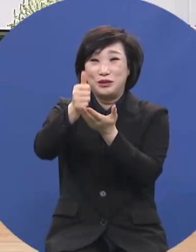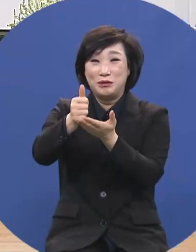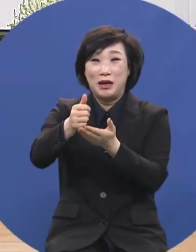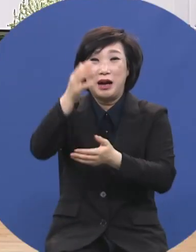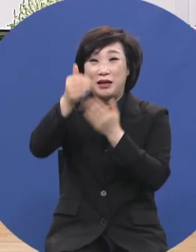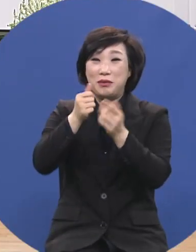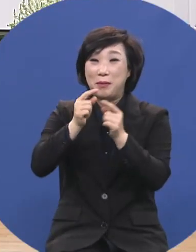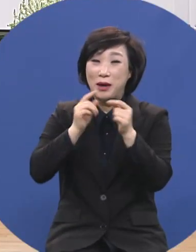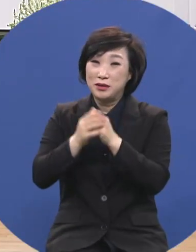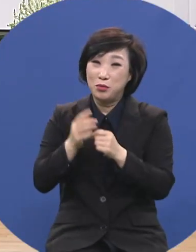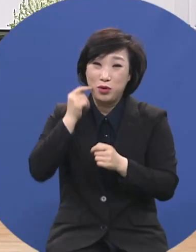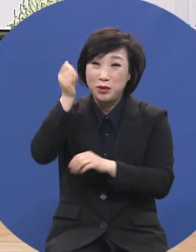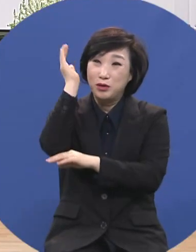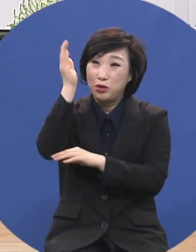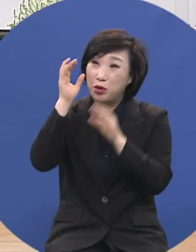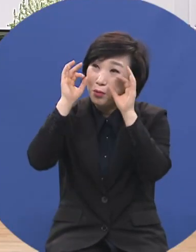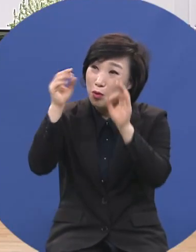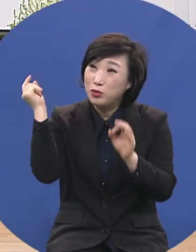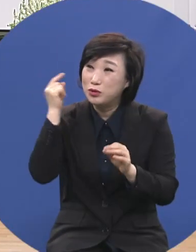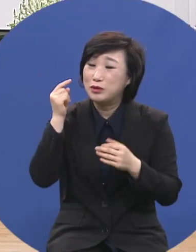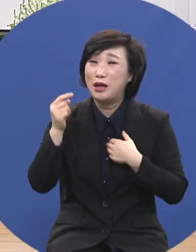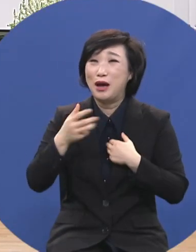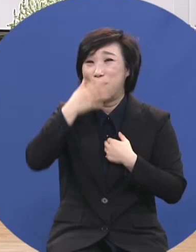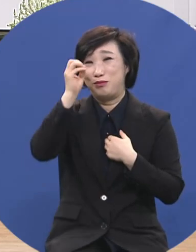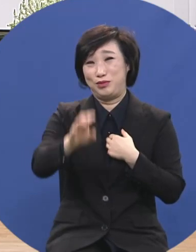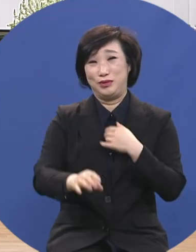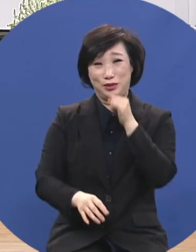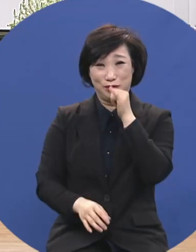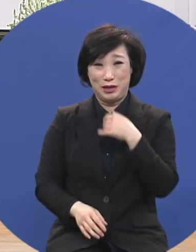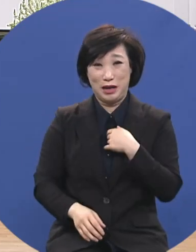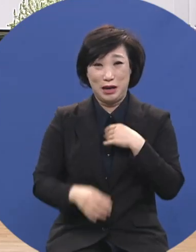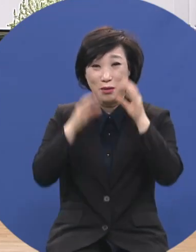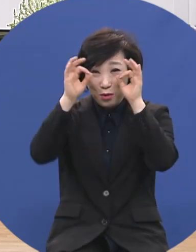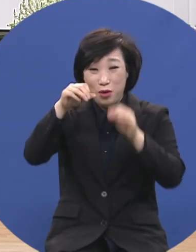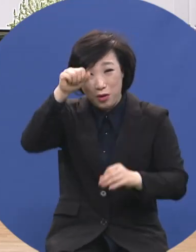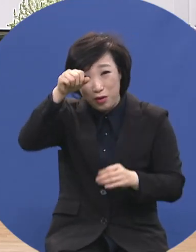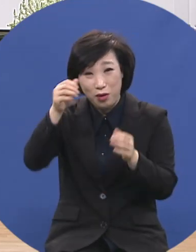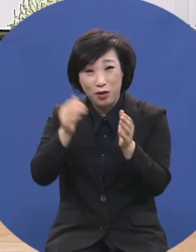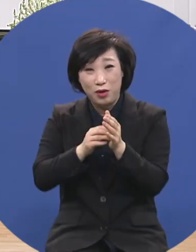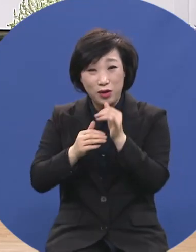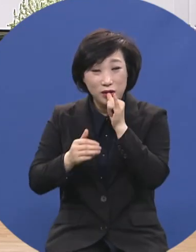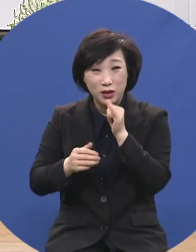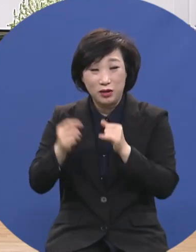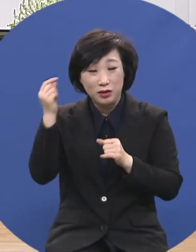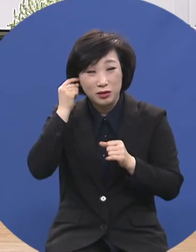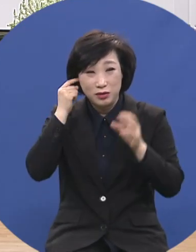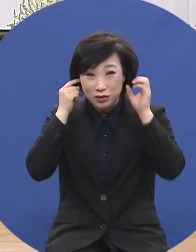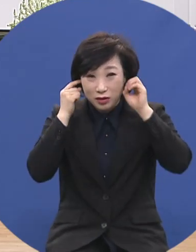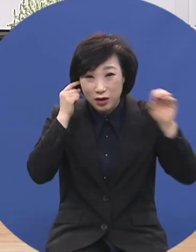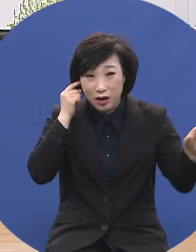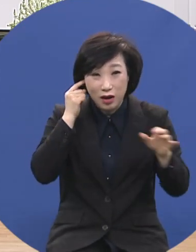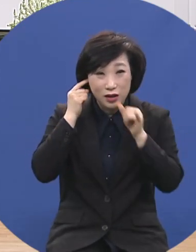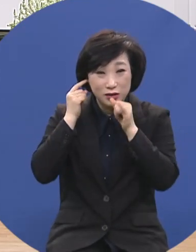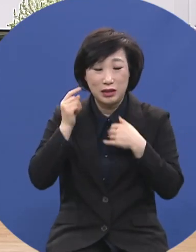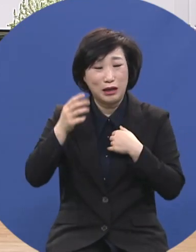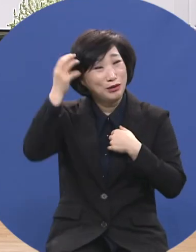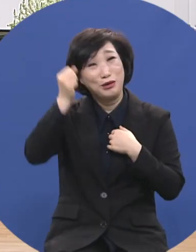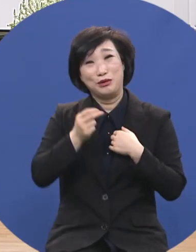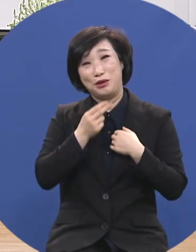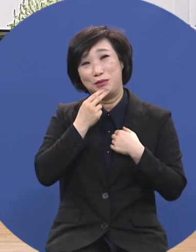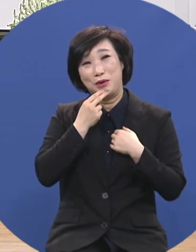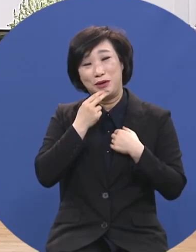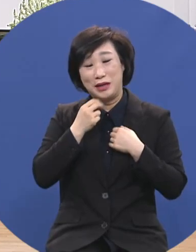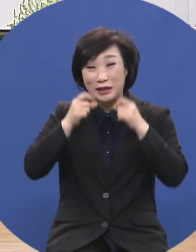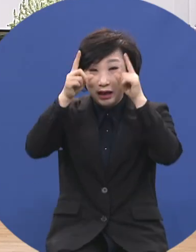목사님 말씀 들어보니까 무시했어요. 소리로 들었어요. 지나갔어요. 나는 기억도 없어요.